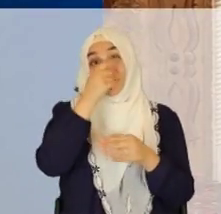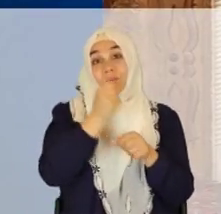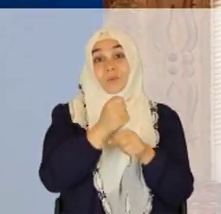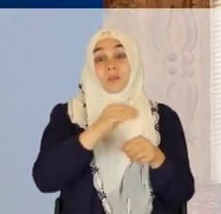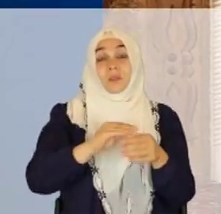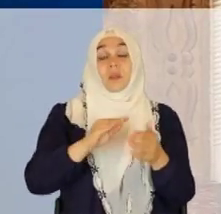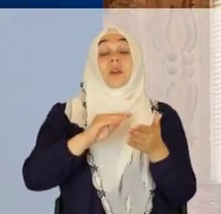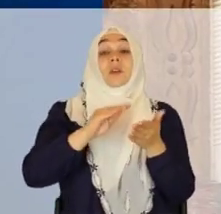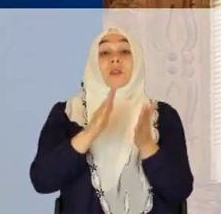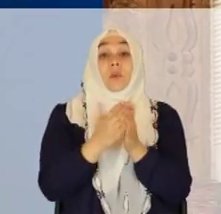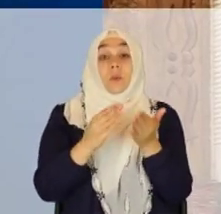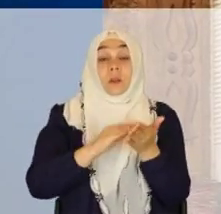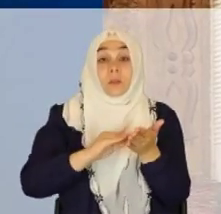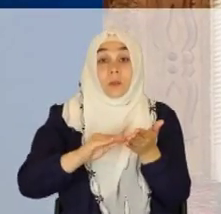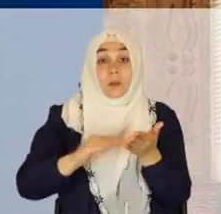kitoblarda bayon qilingan.